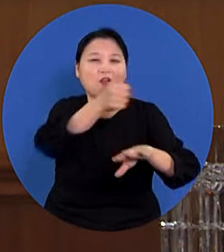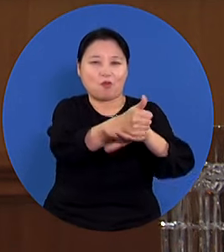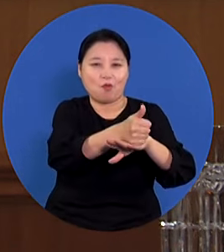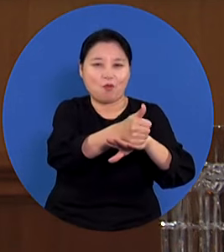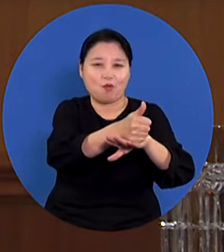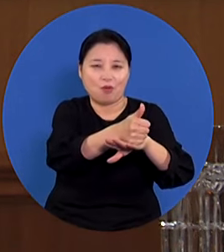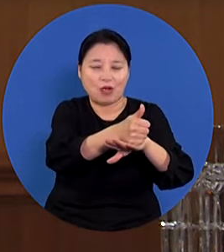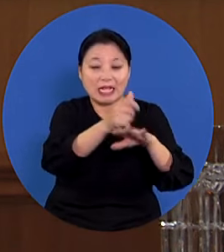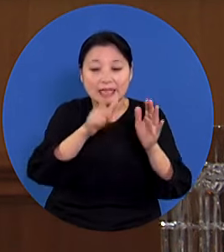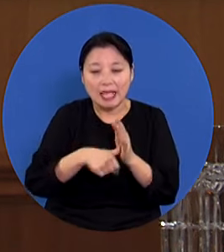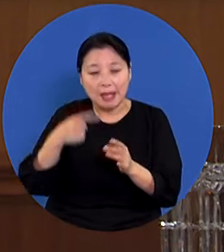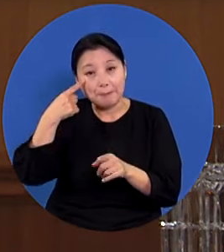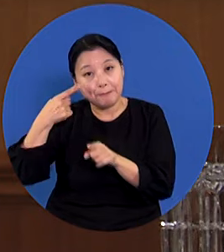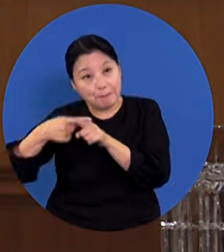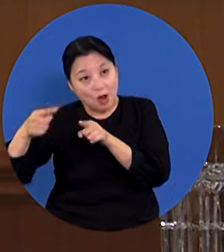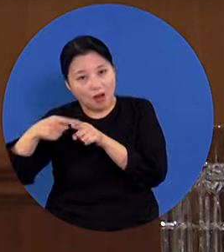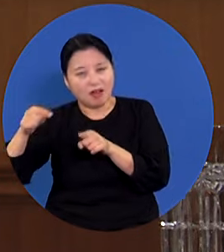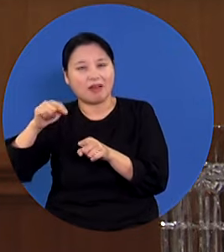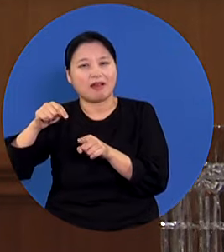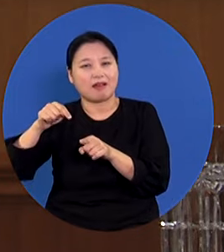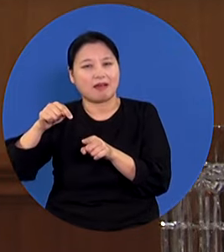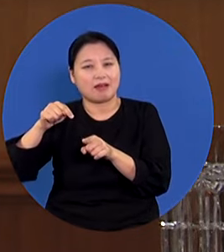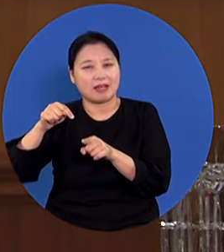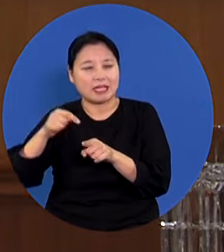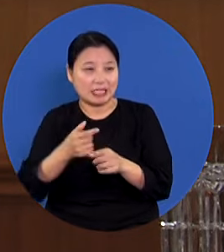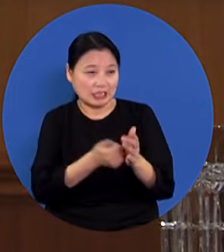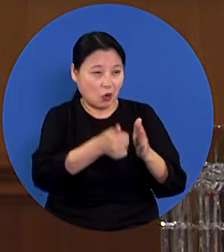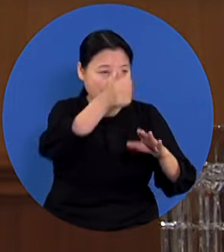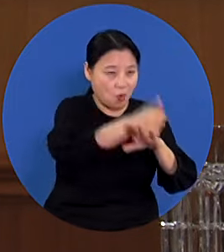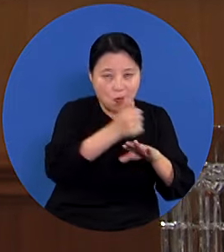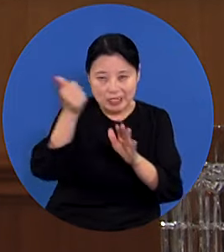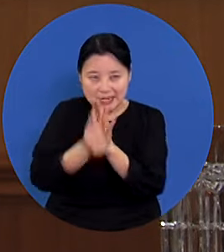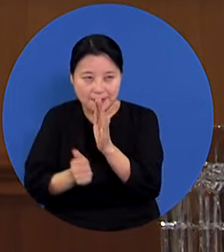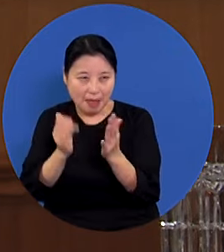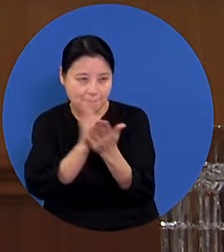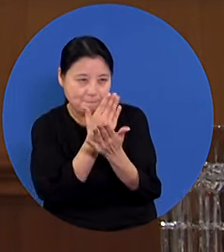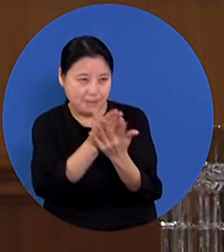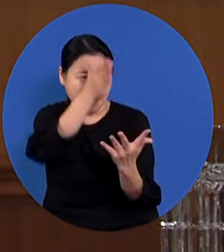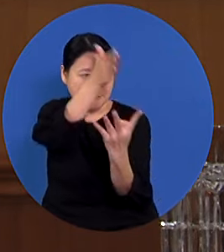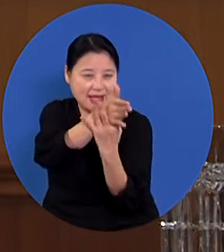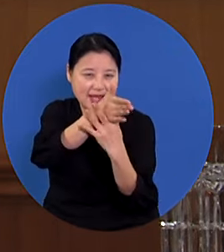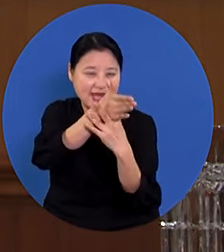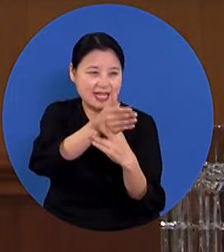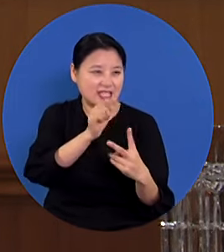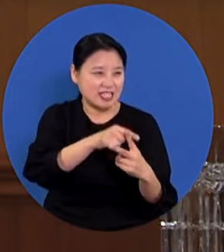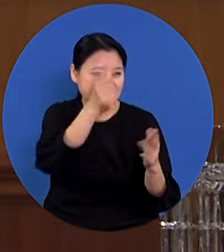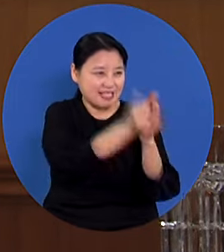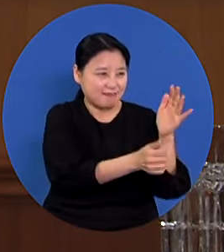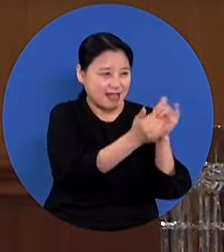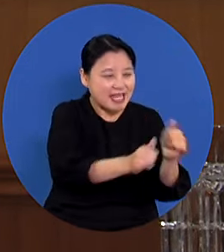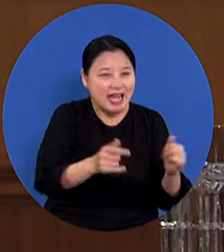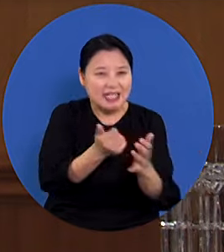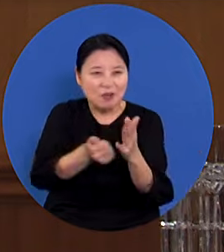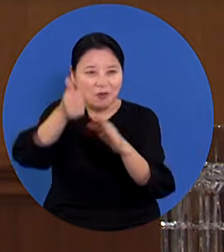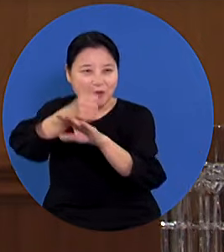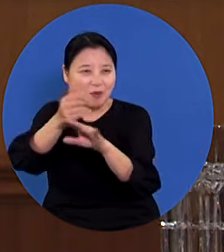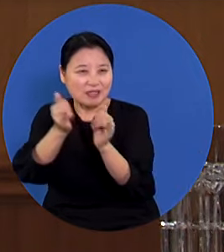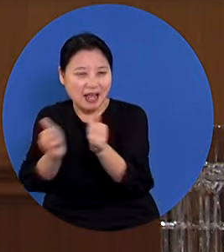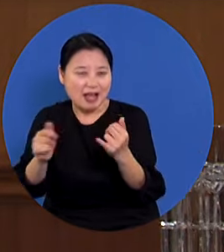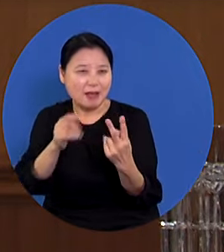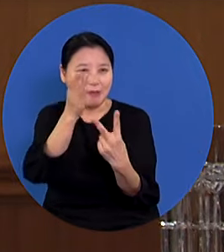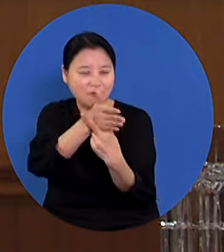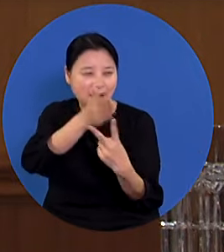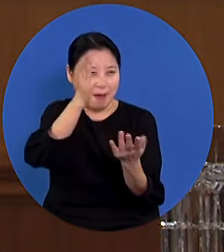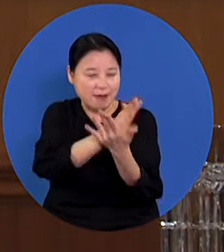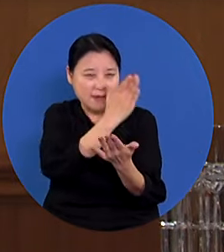이런 거를 잣대를 해갖고서 성공했느냐 실패했느냐 그렇죠. 실패자 성공자 이걸 구별하는 그런 게